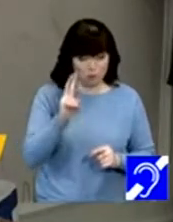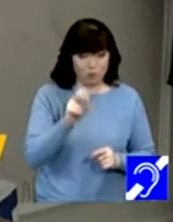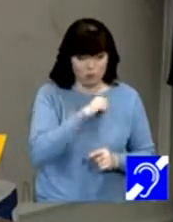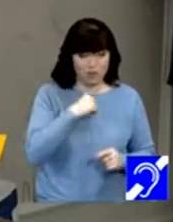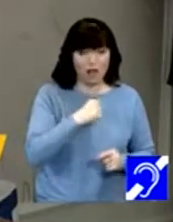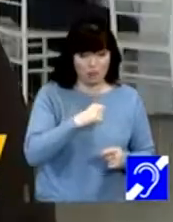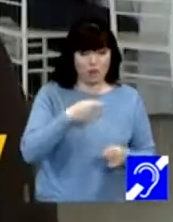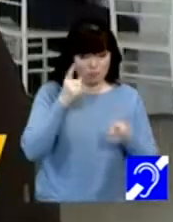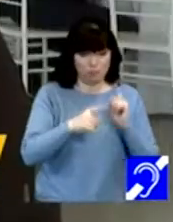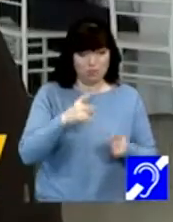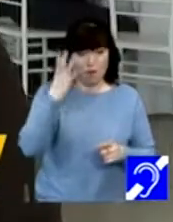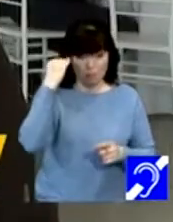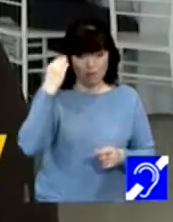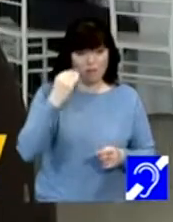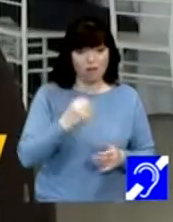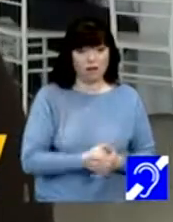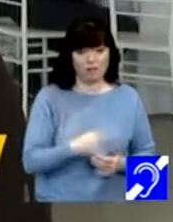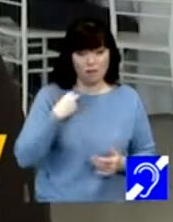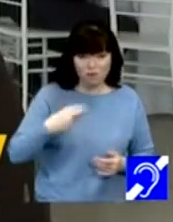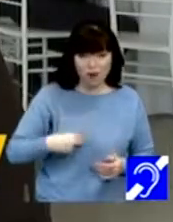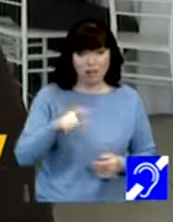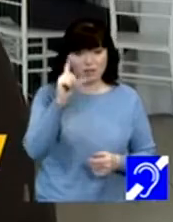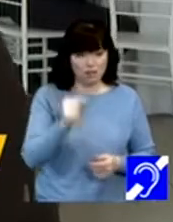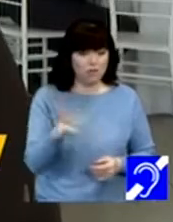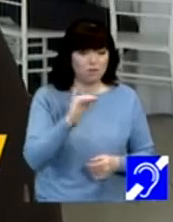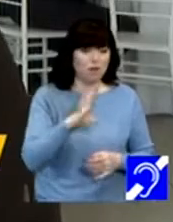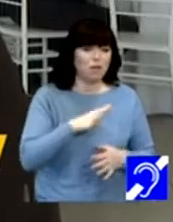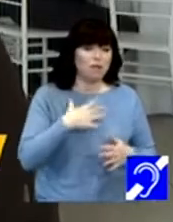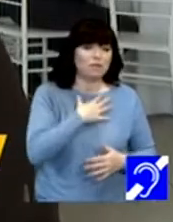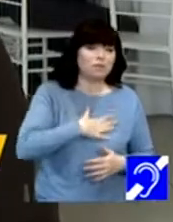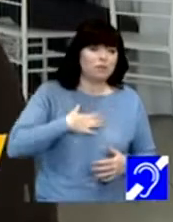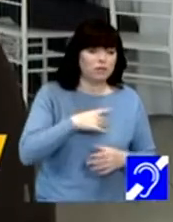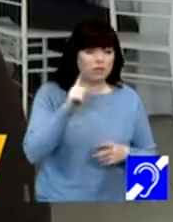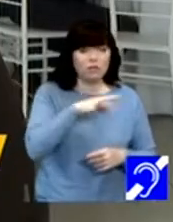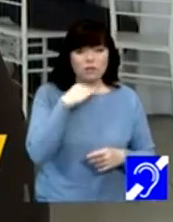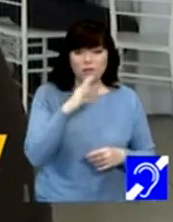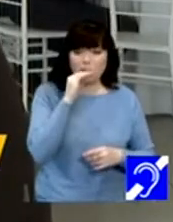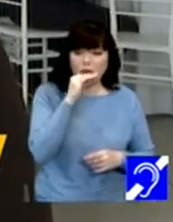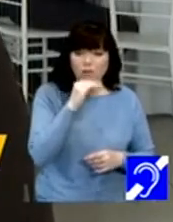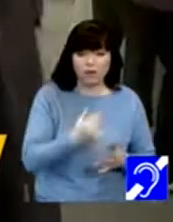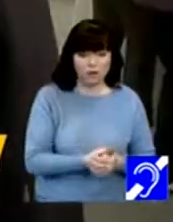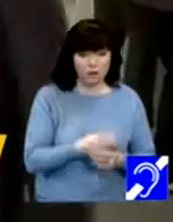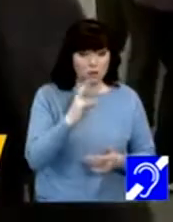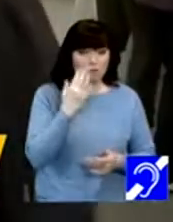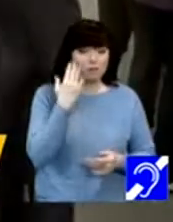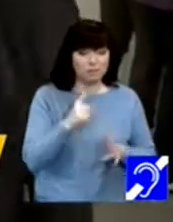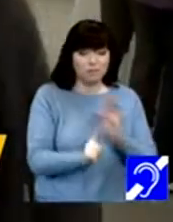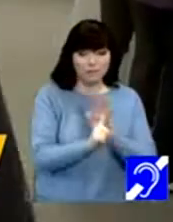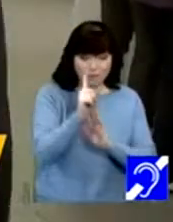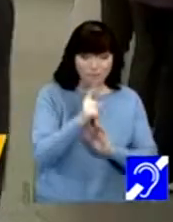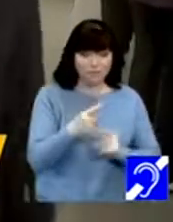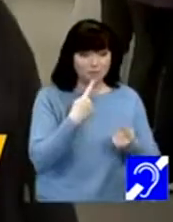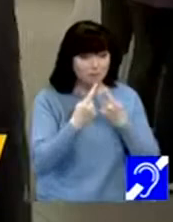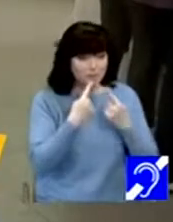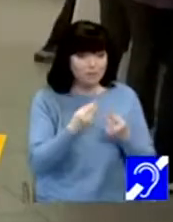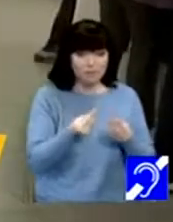din Franța, Italia. Erau toți așa descârbiți. Copilașii nici nu vroiau să vorbească cu noi, dar când noi am început a comunica